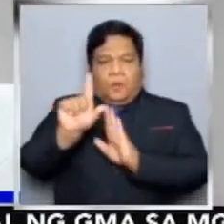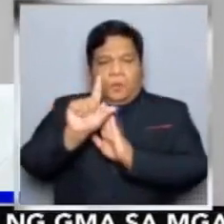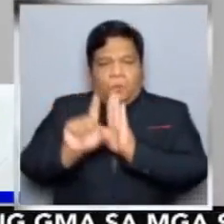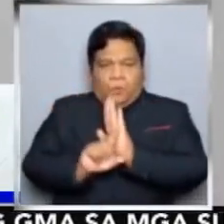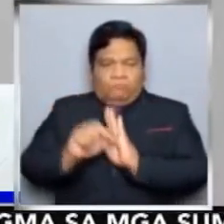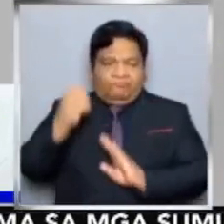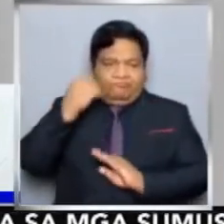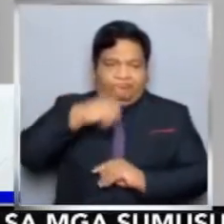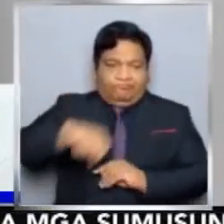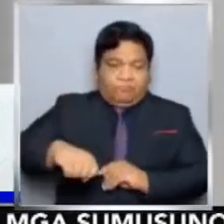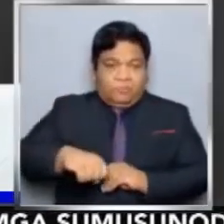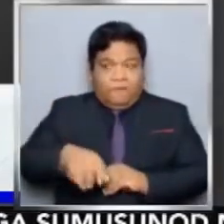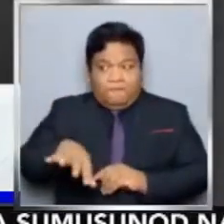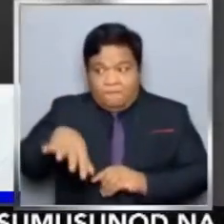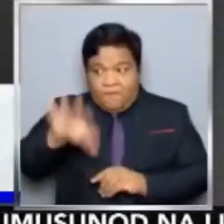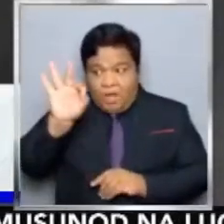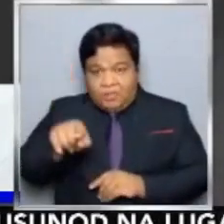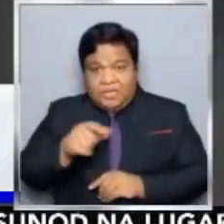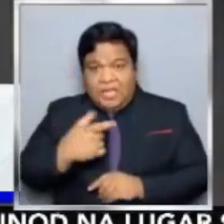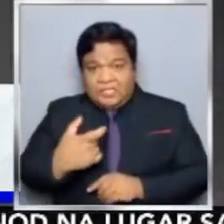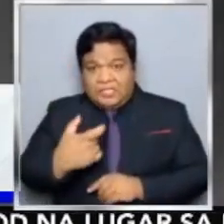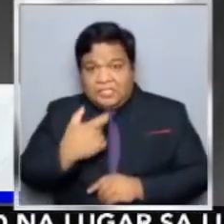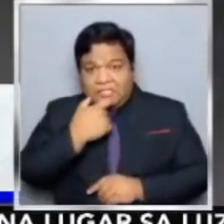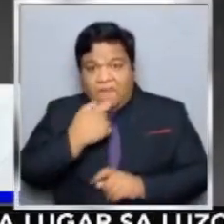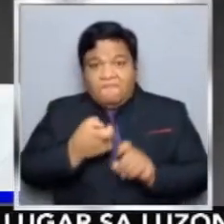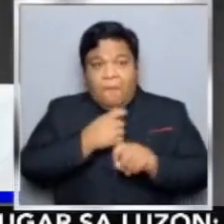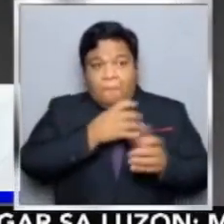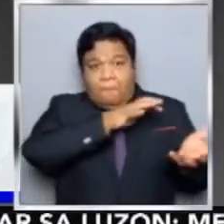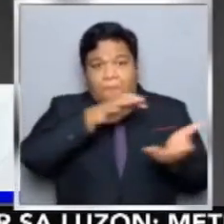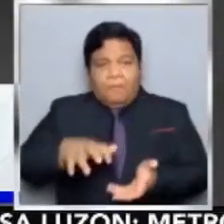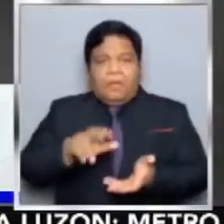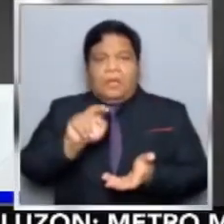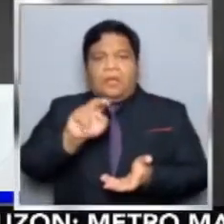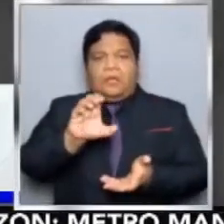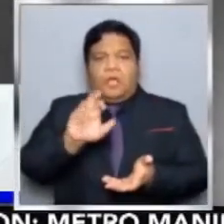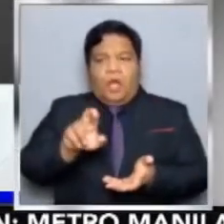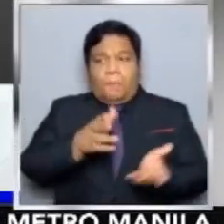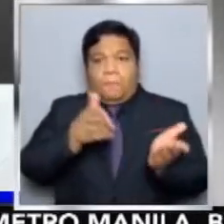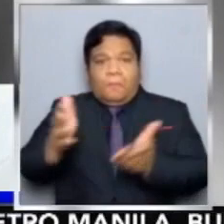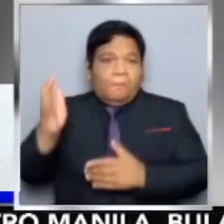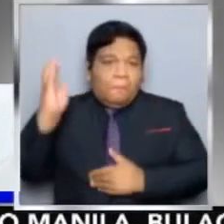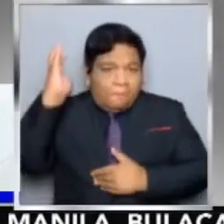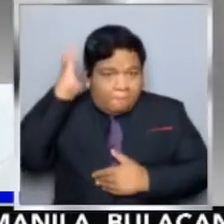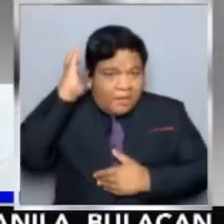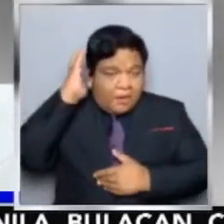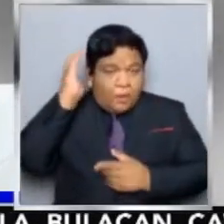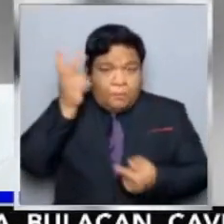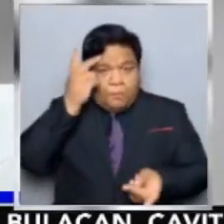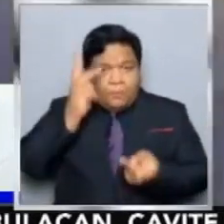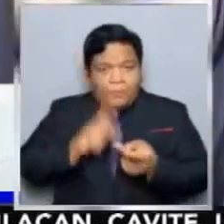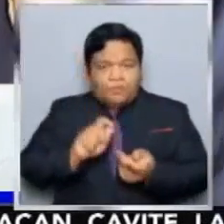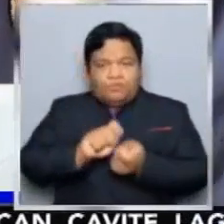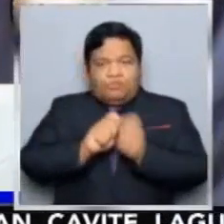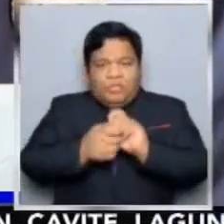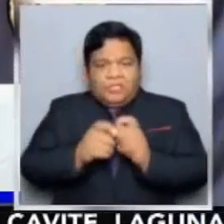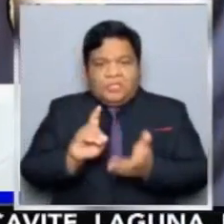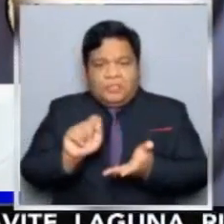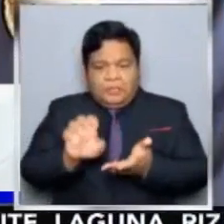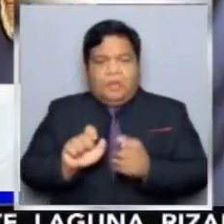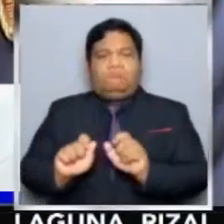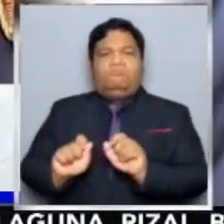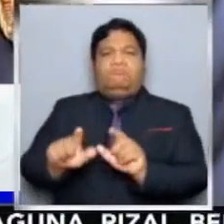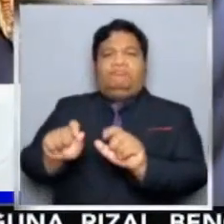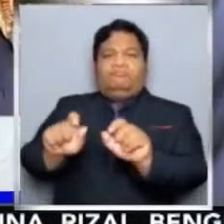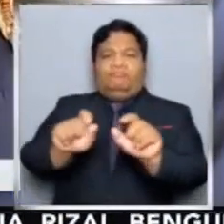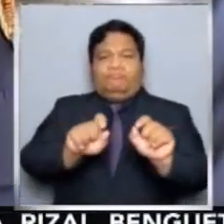biskuit galing sa Metro Manila at dinadala sa Mindanao para mapalitan ng expiration date para doon maibenta. Knowing very well